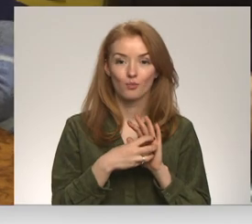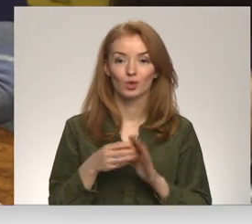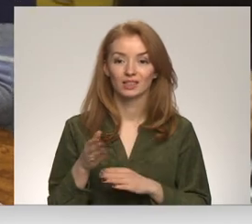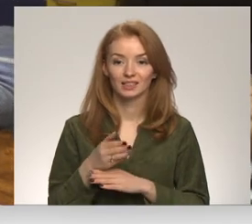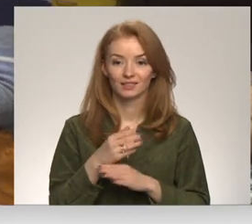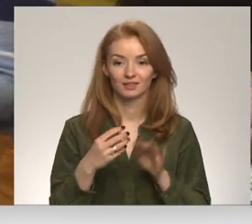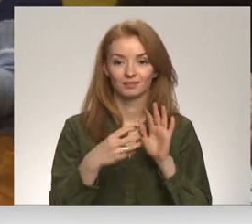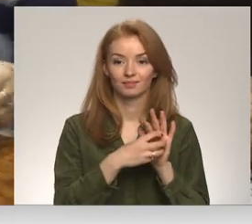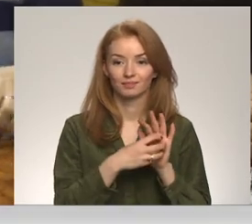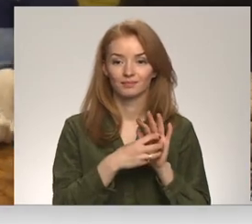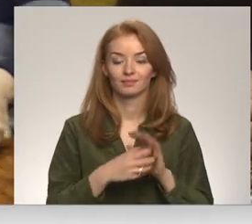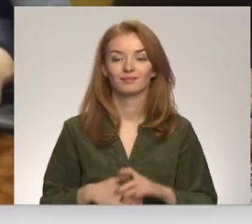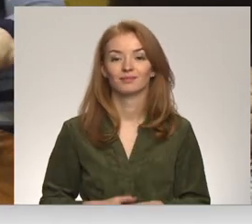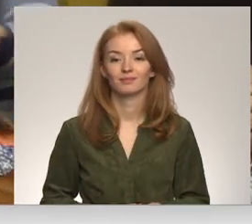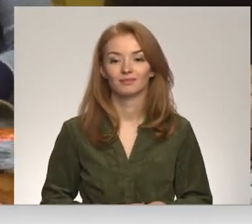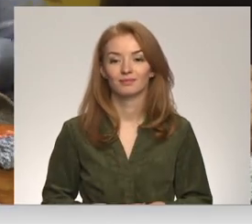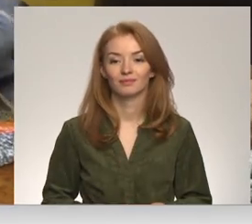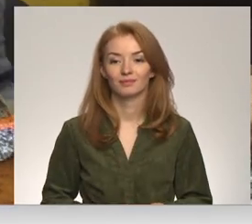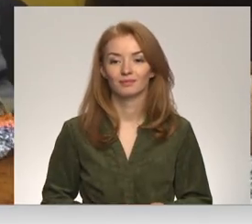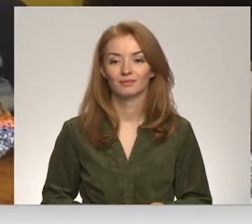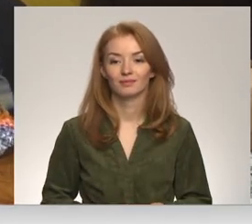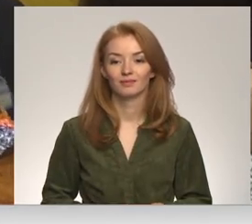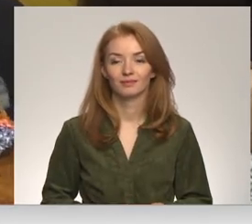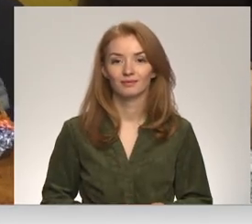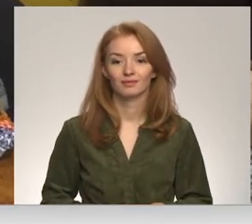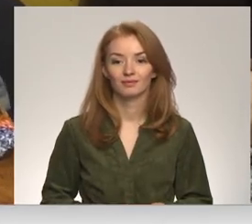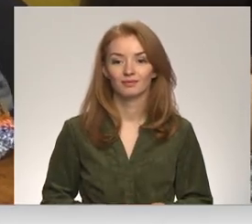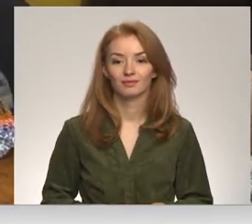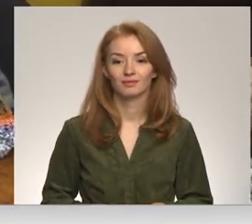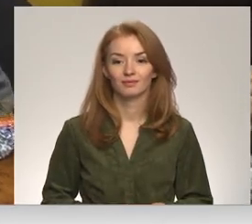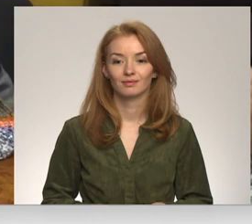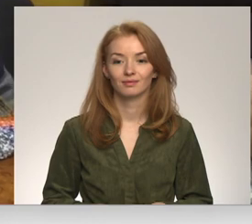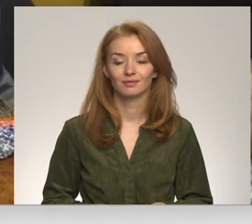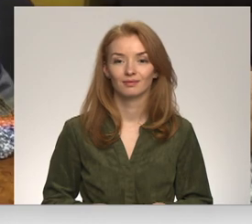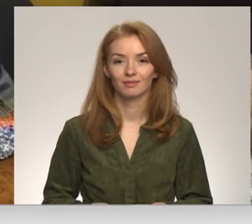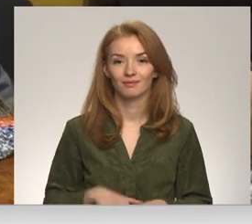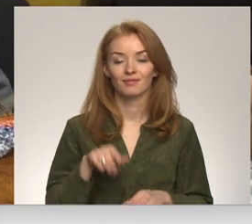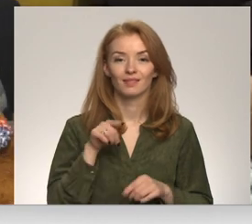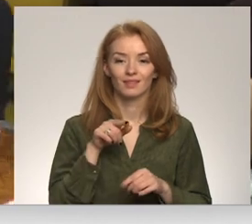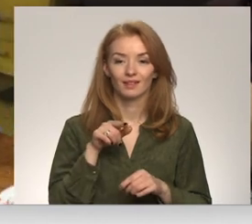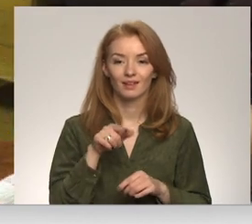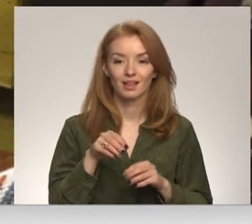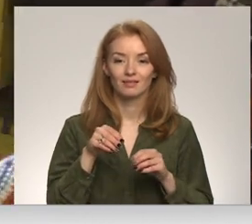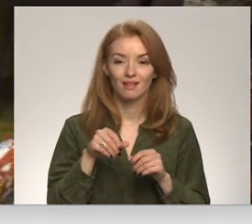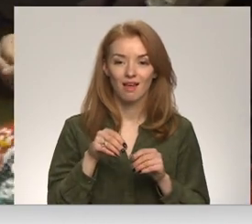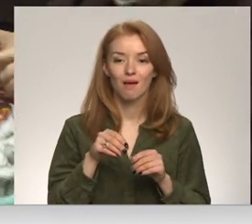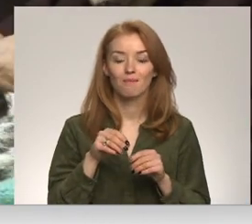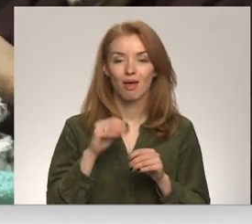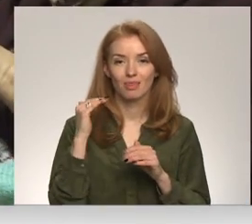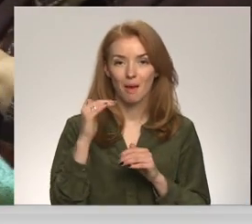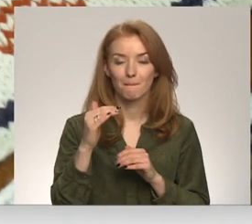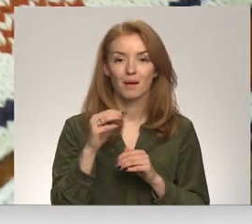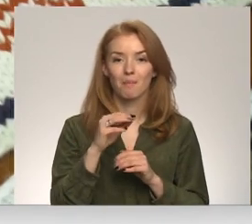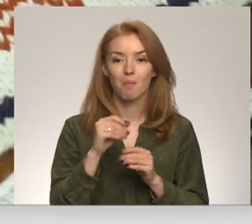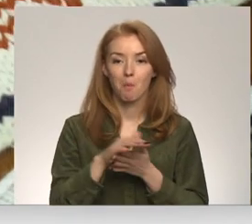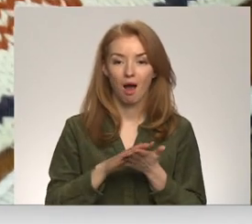kas te ir sniega dziļie, jā? Jā, sniega dziļie. Un kas Zeme. Ir māli. Un kas ir intai? Jā, aptevot. Tai arī ir